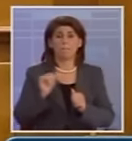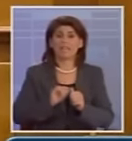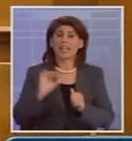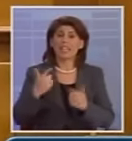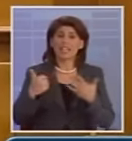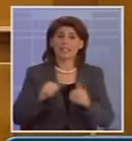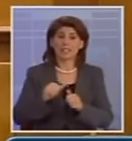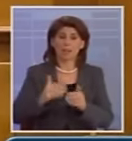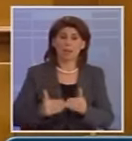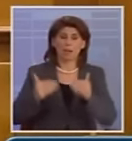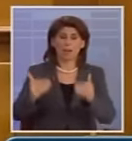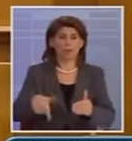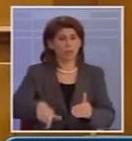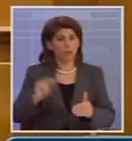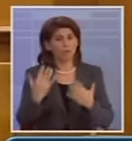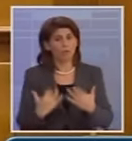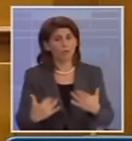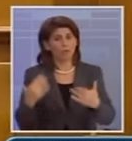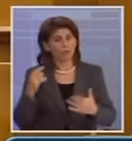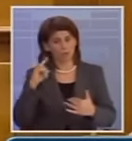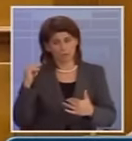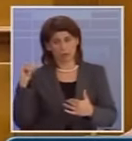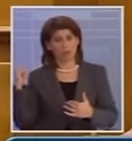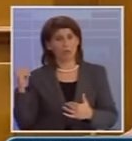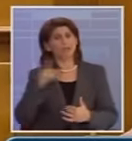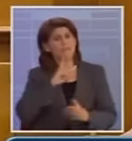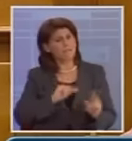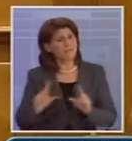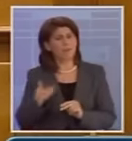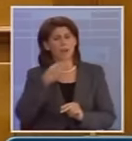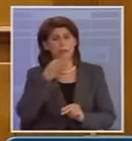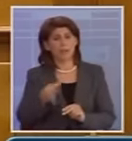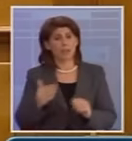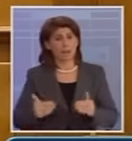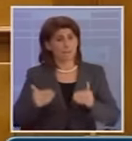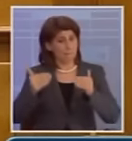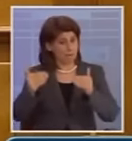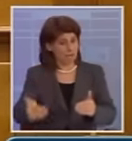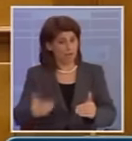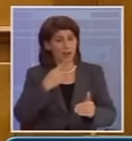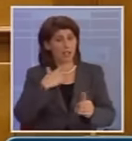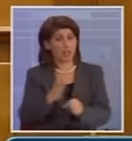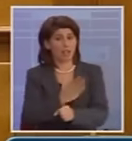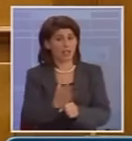παράταση. Και εδώ μέσα από τη Βουλή προχθές το ίδιο μας είπατε. Την παράταση τη θεωρούσατε καταστροφική. Και